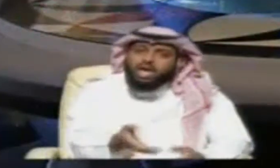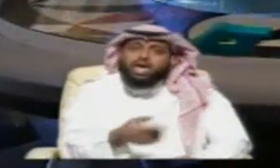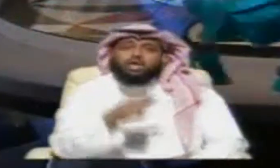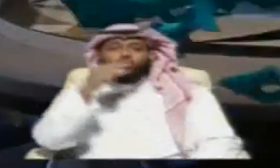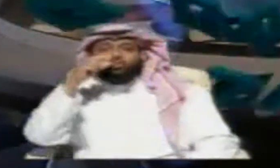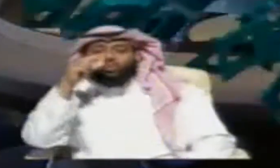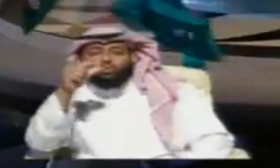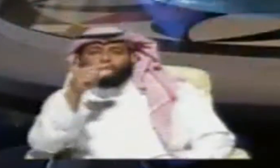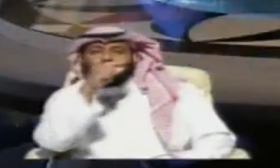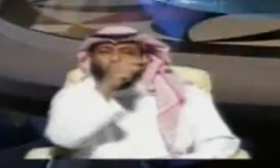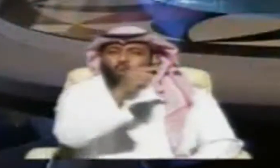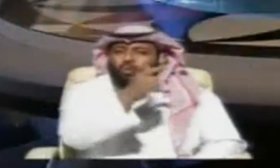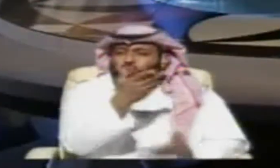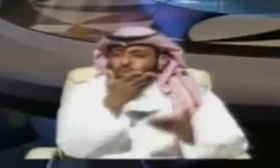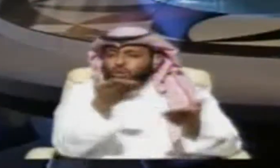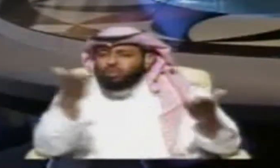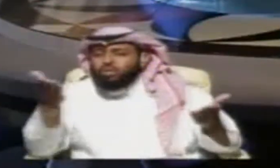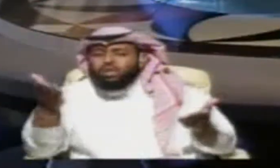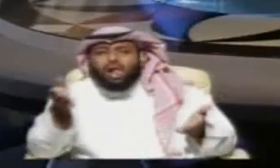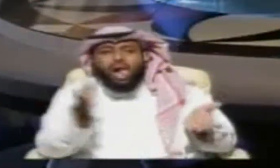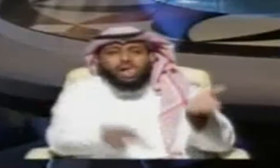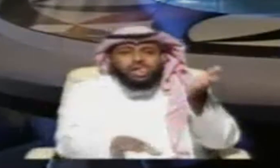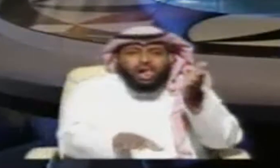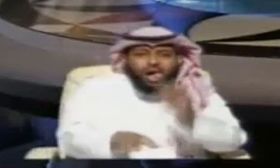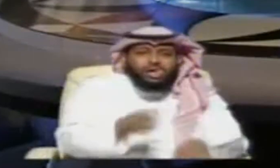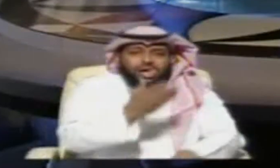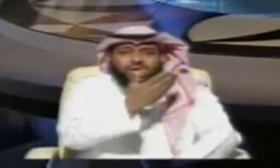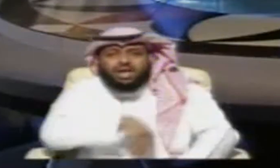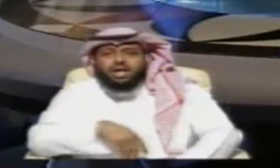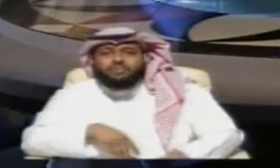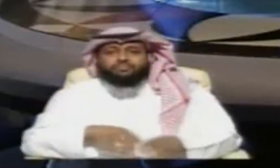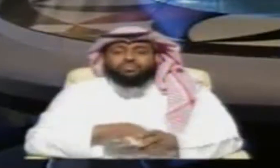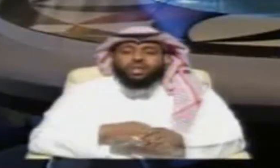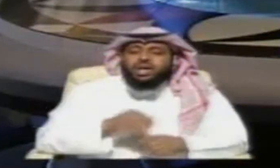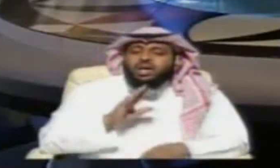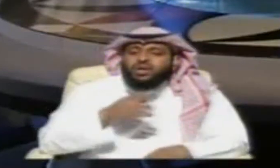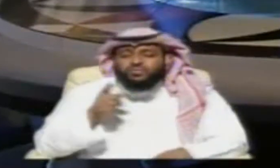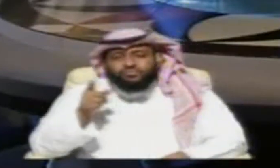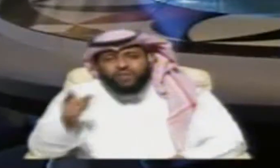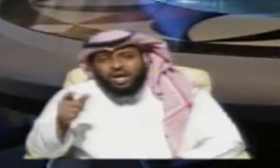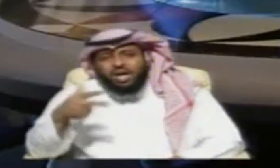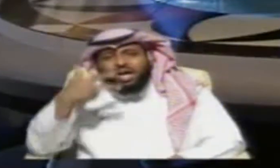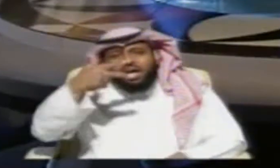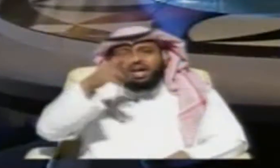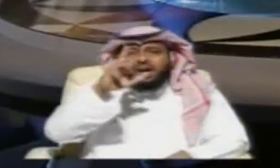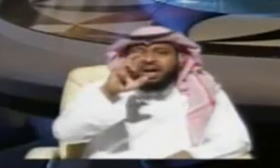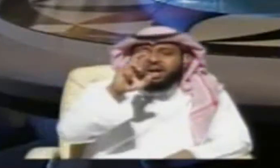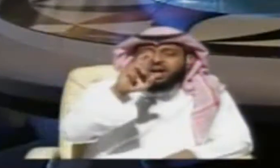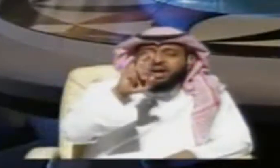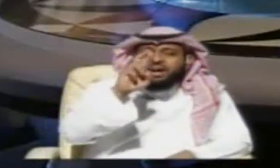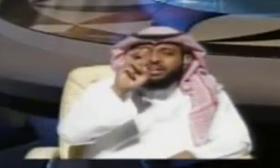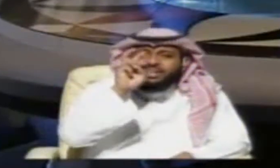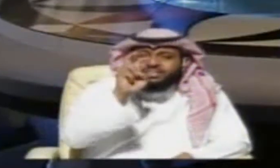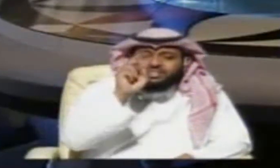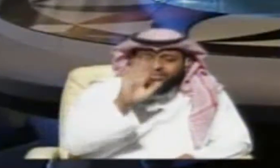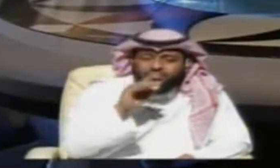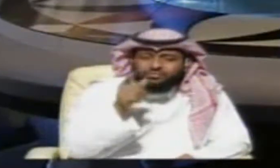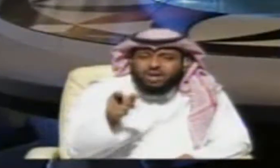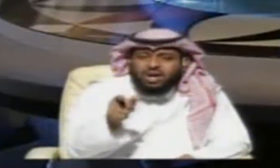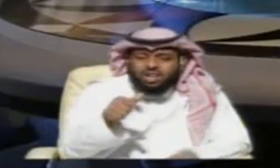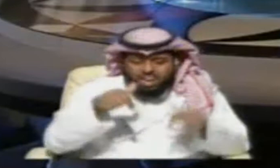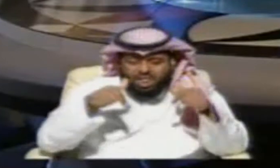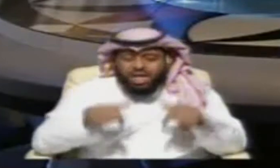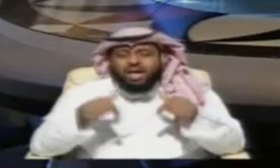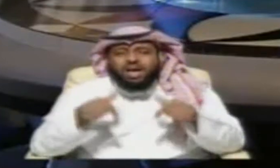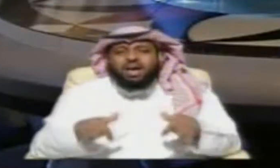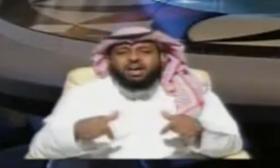والممرضين. هذه الحالة التي يعيشها إخواننا هناك في غزة حالة يعني قائمة